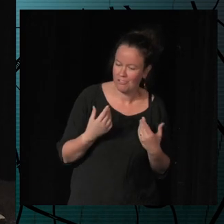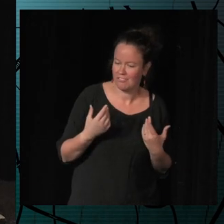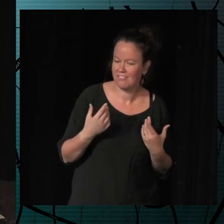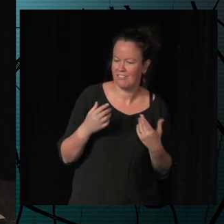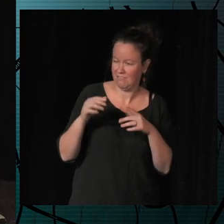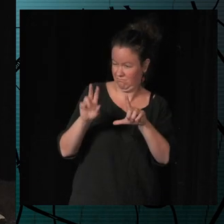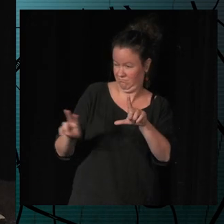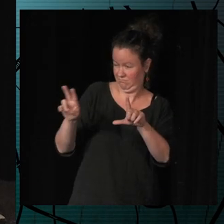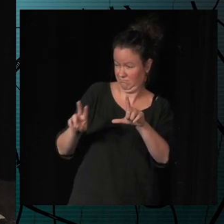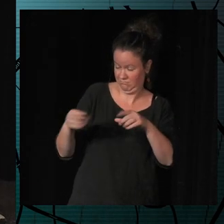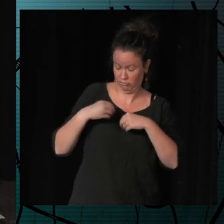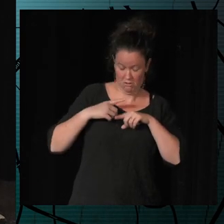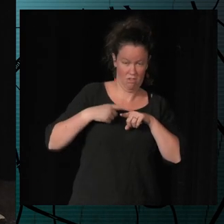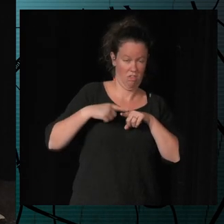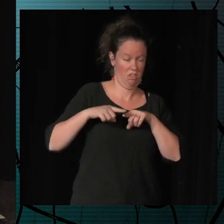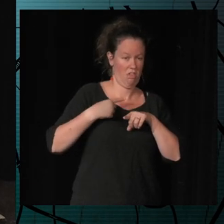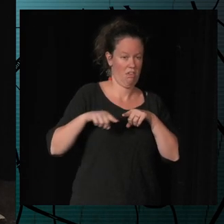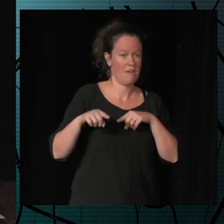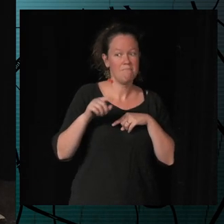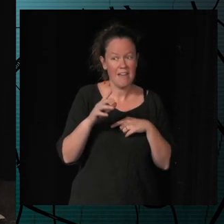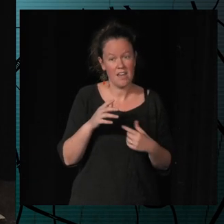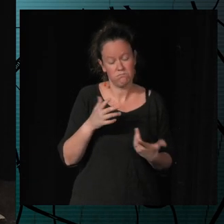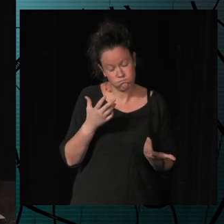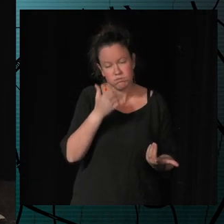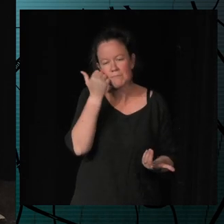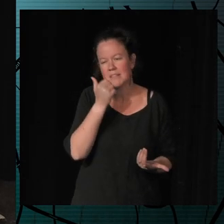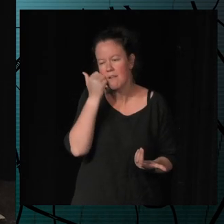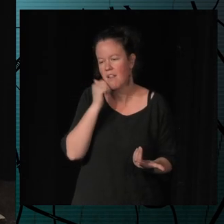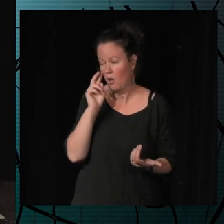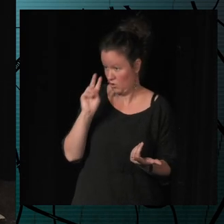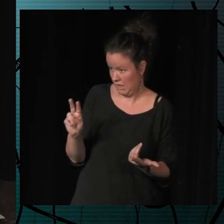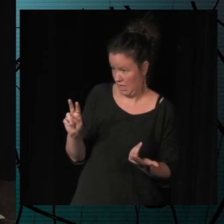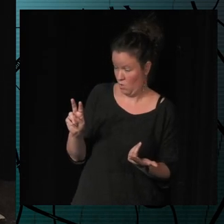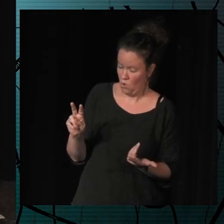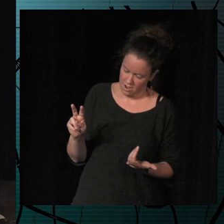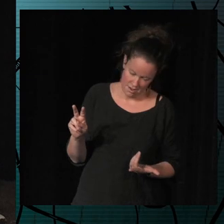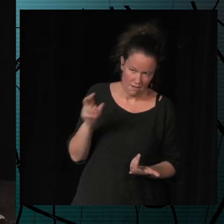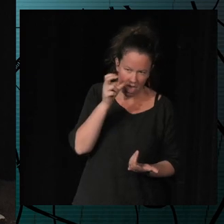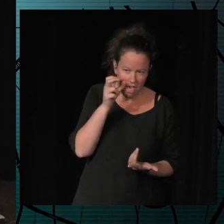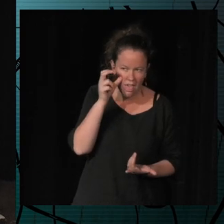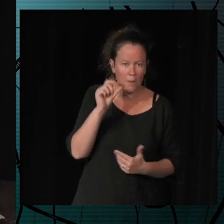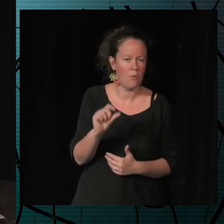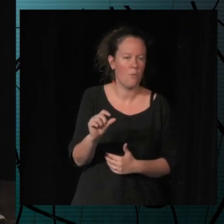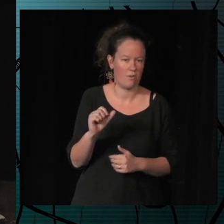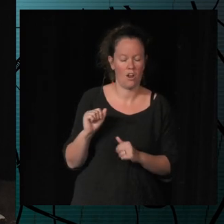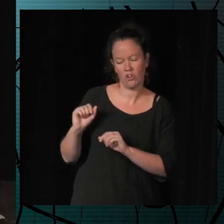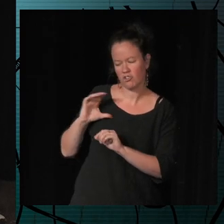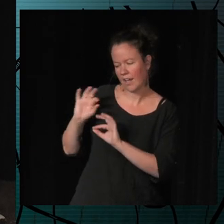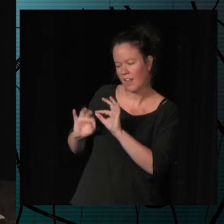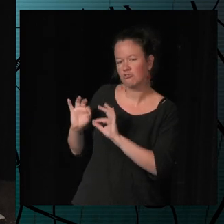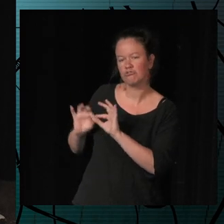étrangeté par contre faut accepter de jouer à un jeu qui est pénible à regarder parce que clairement il y a un moment alors on peut régler les filtres